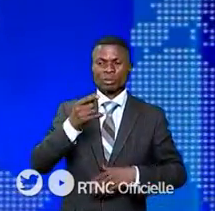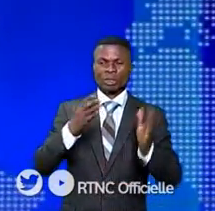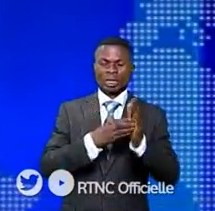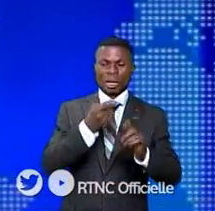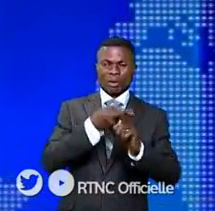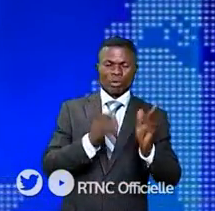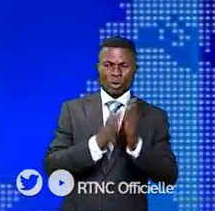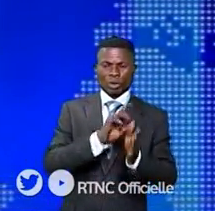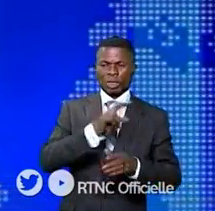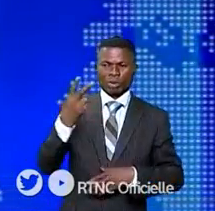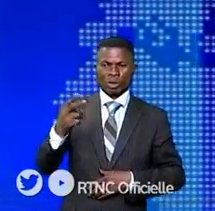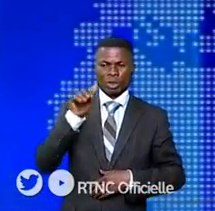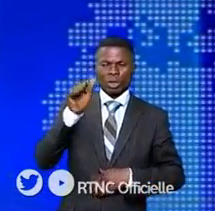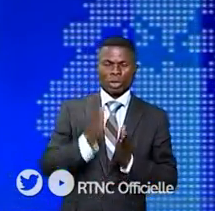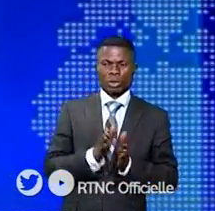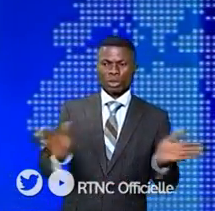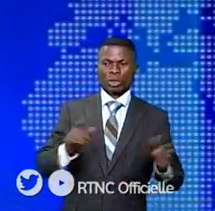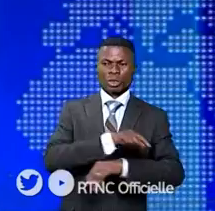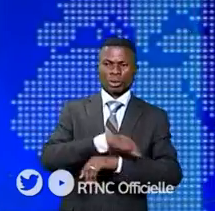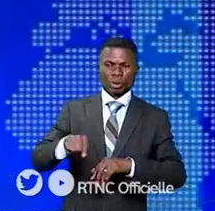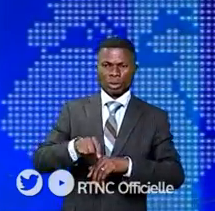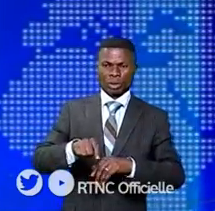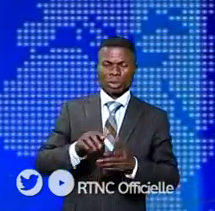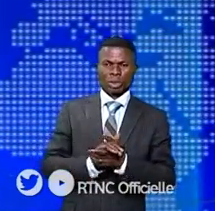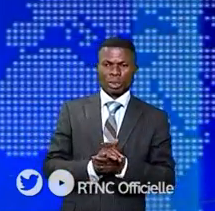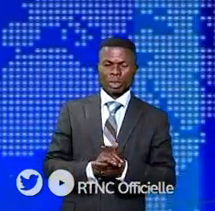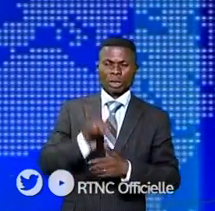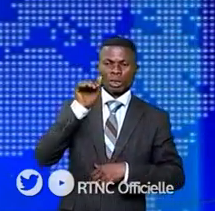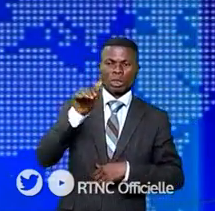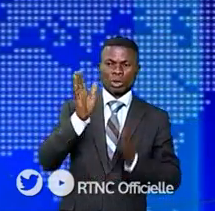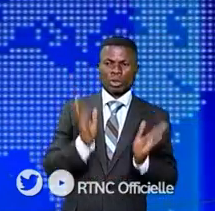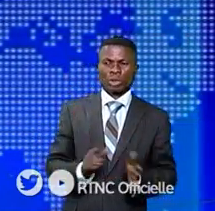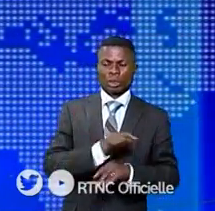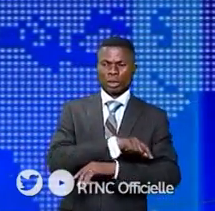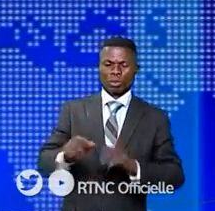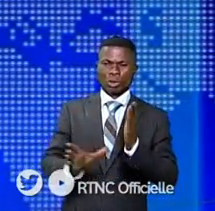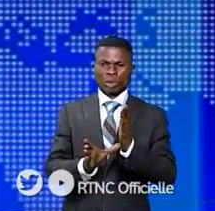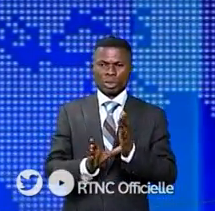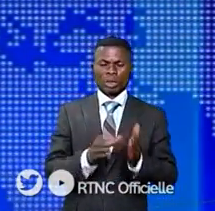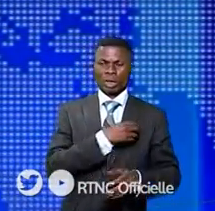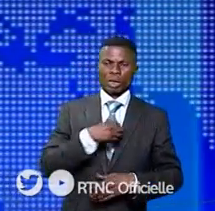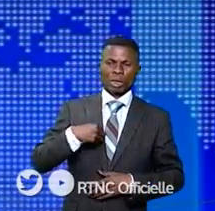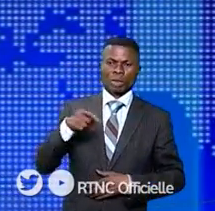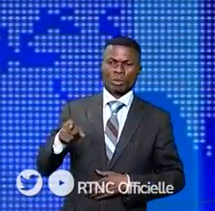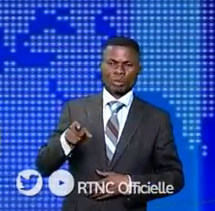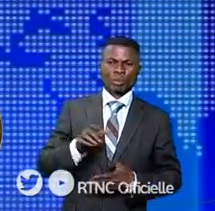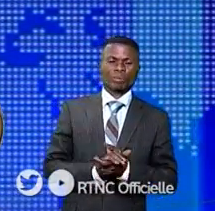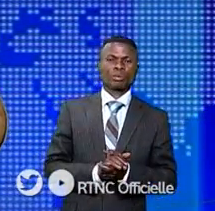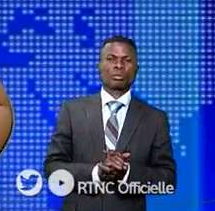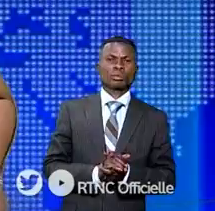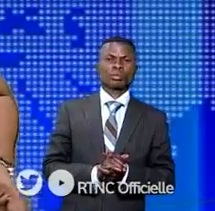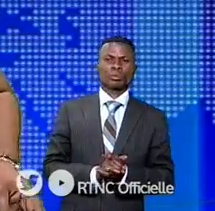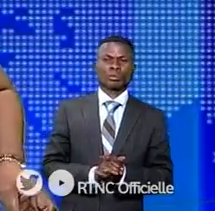octobre 2020 pour le directeur de cabinet en congé, le directeur de cabinet adjoint, Madame Kiela